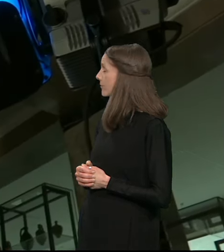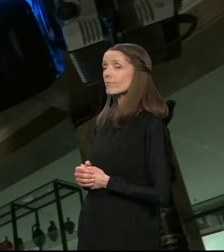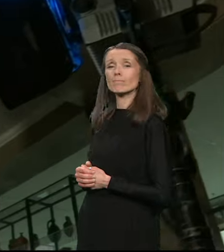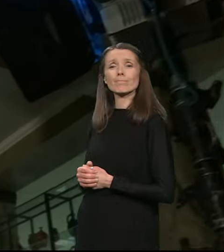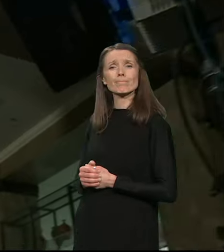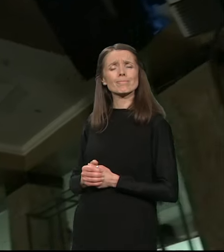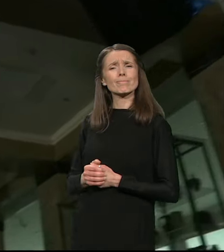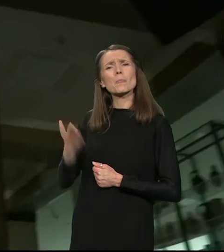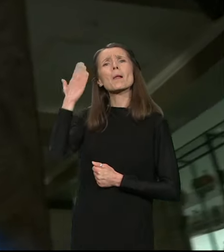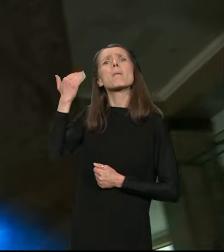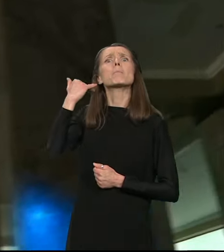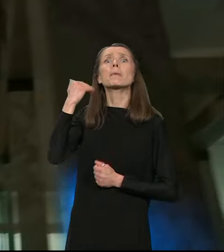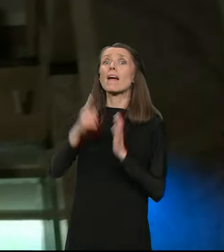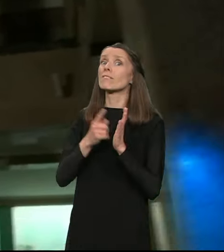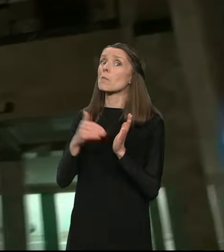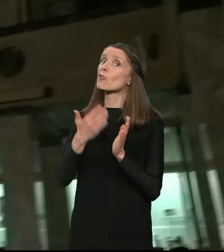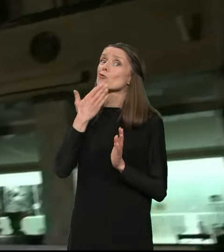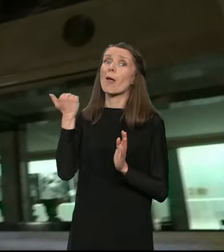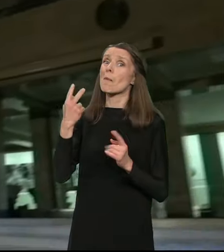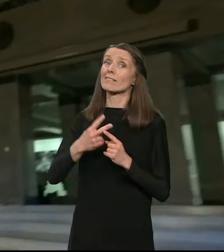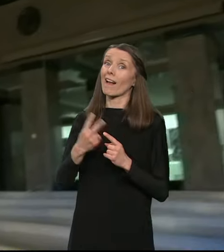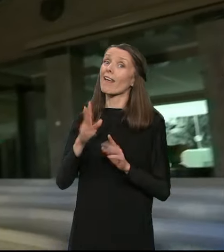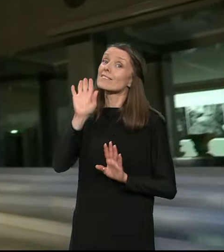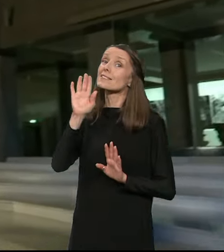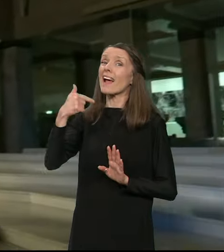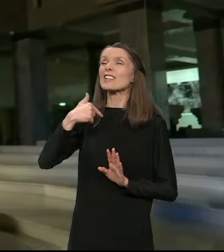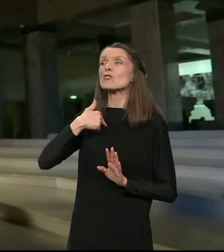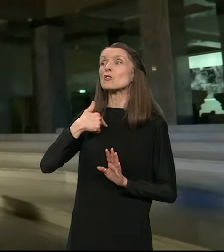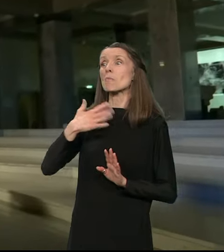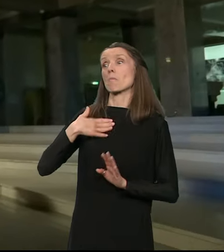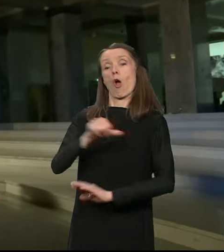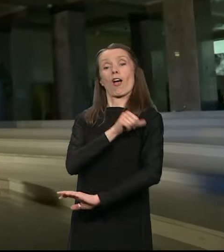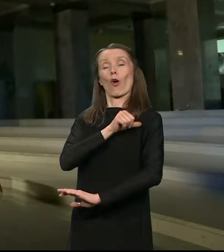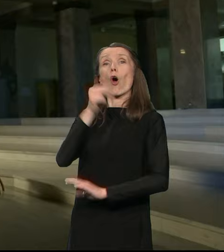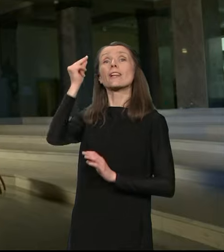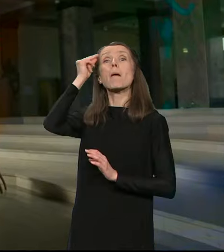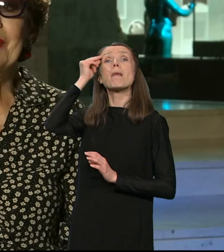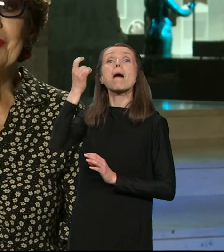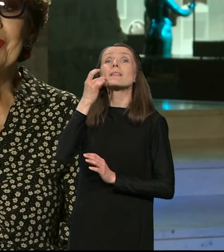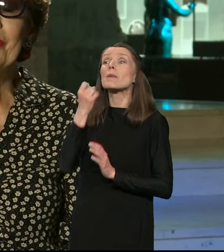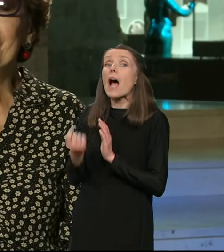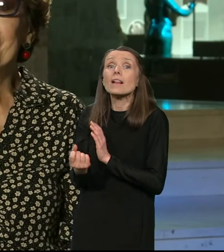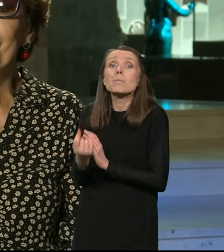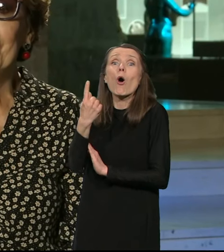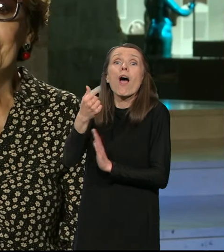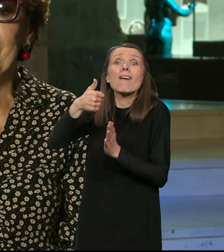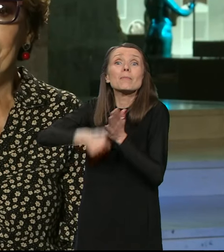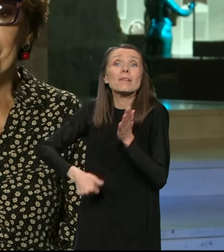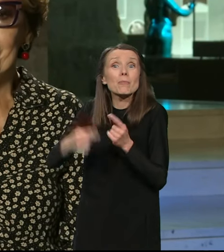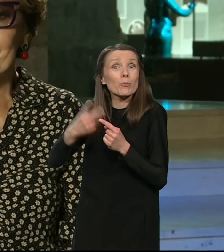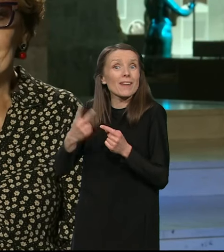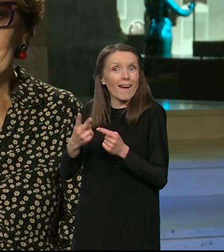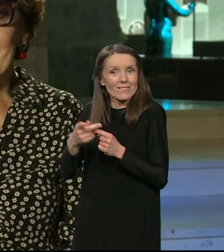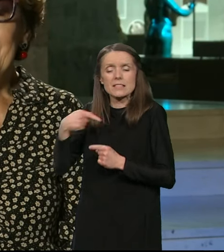Još nije bilo u to vreme televizije. Još nije bilo. Znači, ja sam generacija koja pamti prve televizore. Slušali smo radio